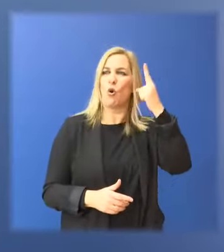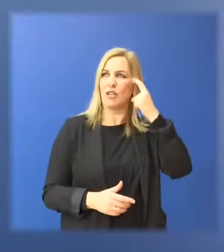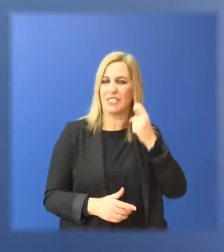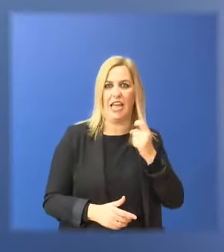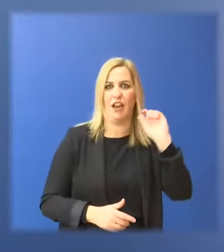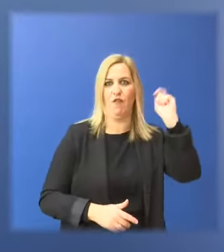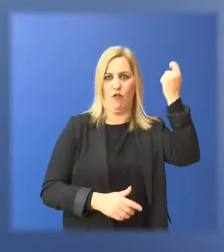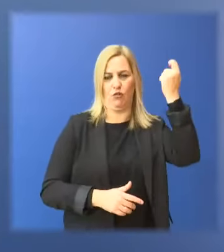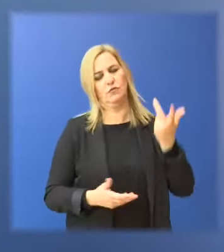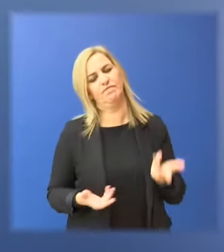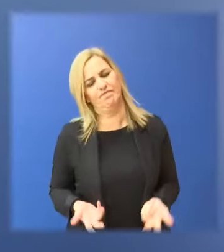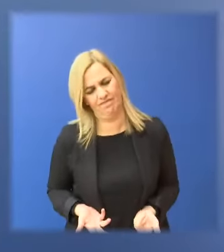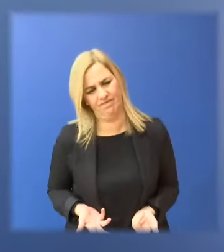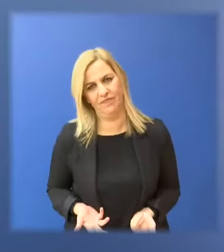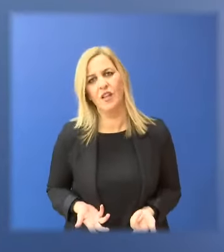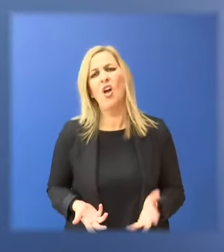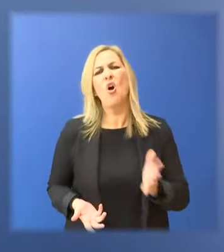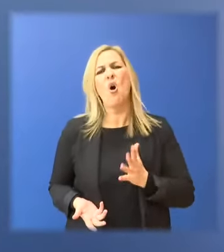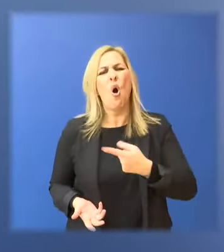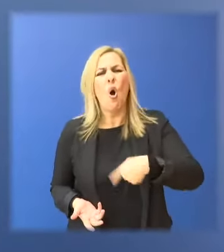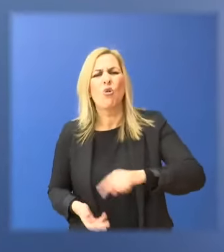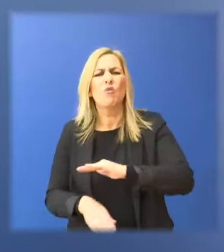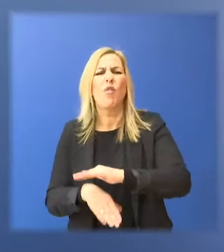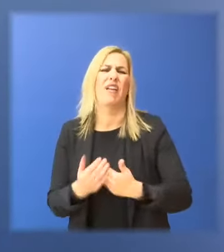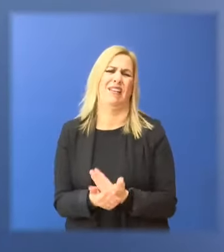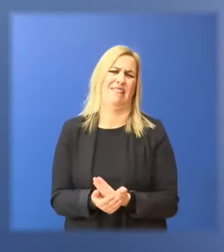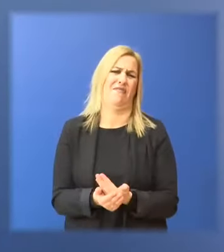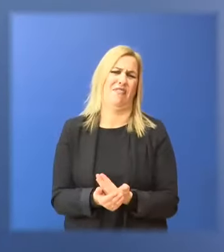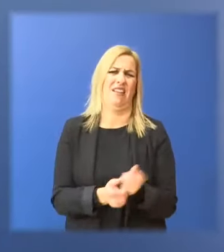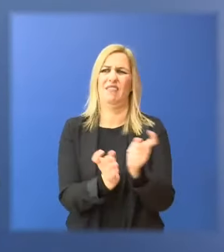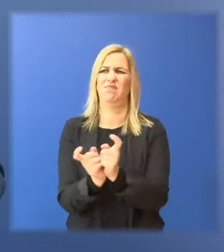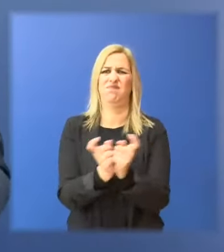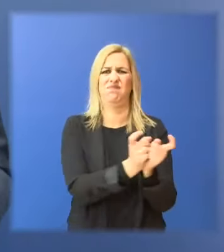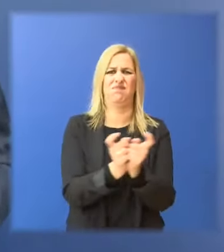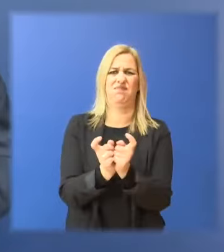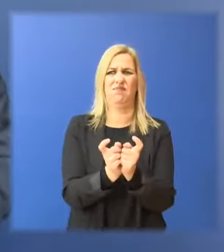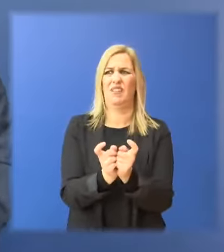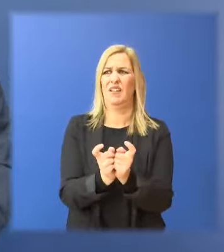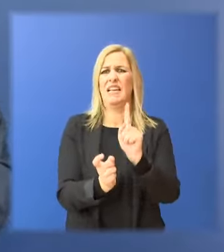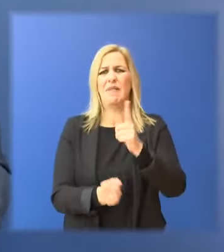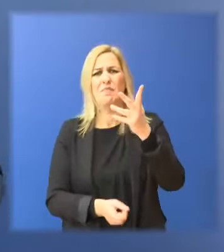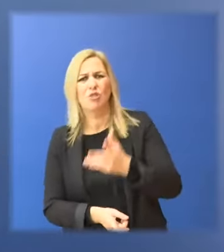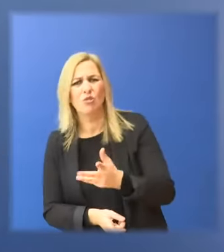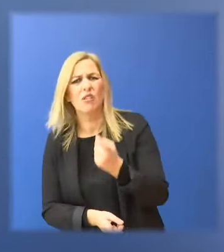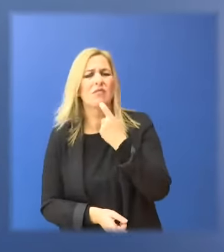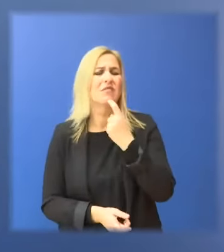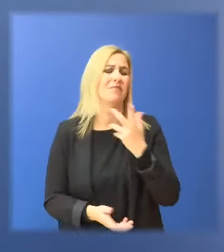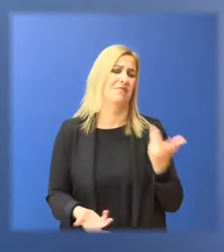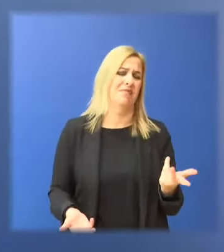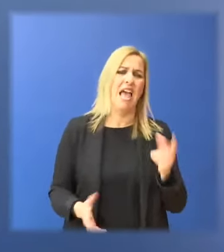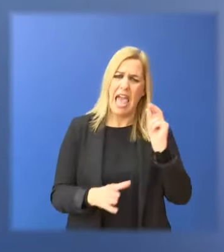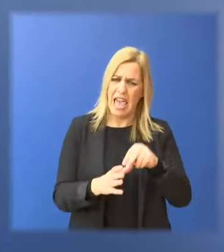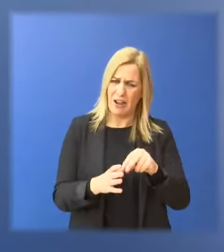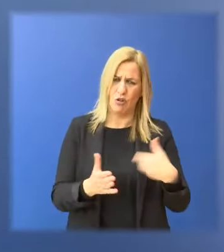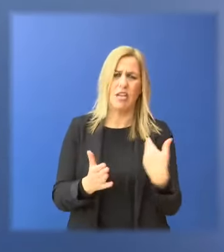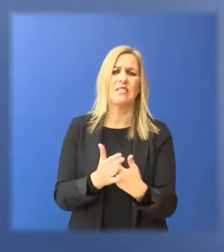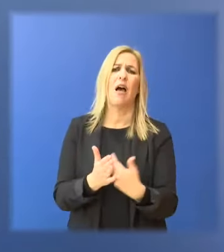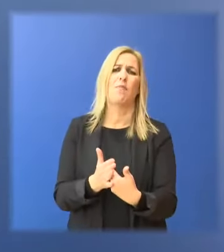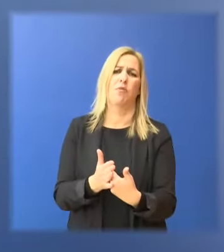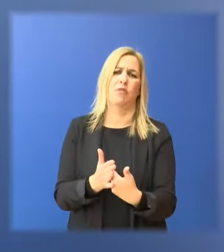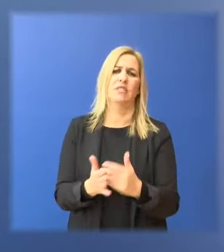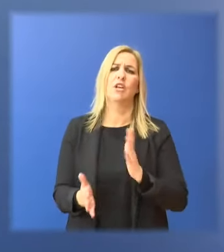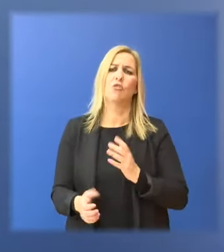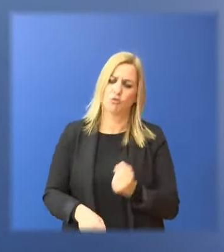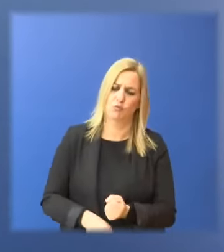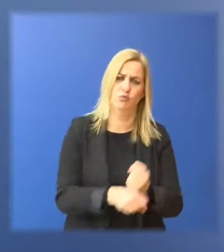απασχολεί πλέον και πολύ τους πολίτες αυτή η συζήτηση και αυτή η κριτική. Αυτή η λογική καταδικάστηκε και στις πρόσφατες εκλογές και καταδικάζεται καθημερινά από